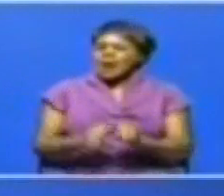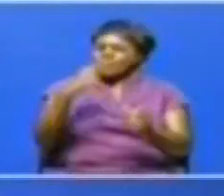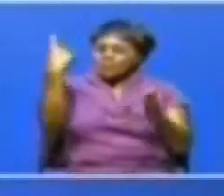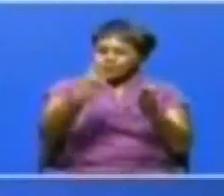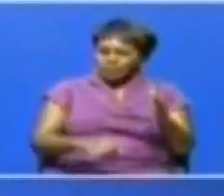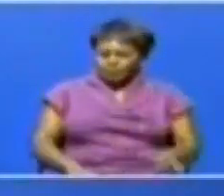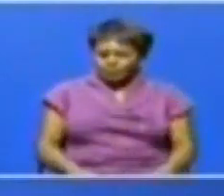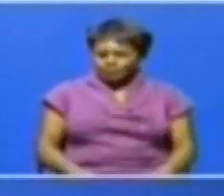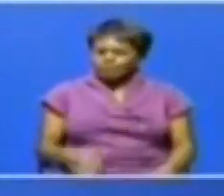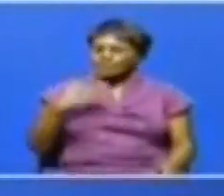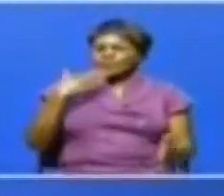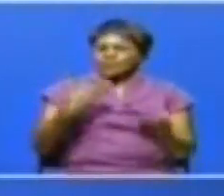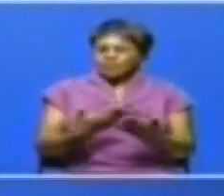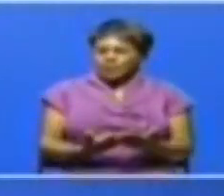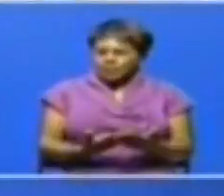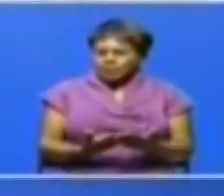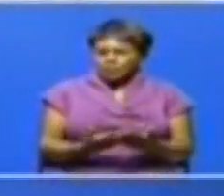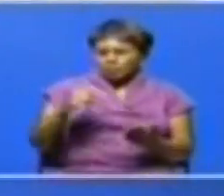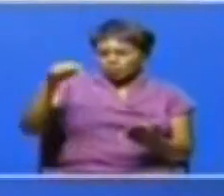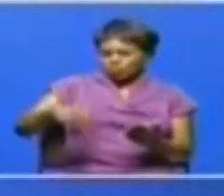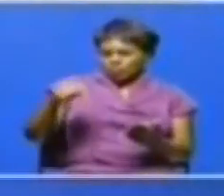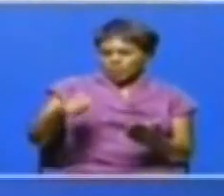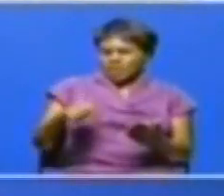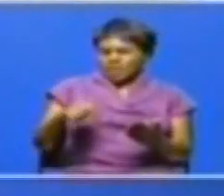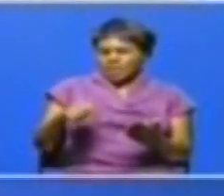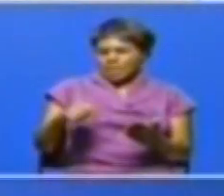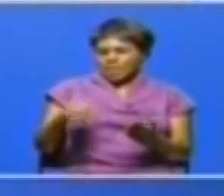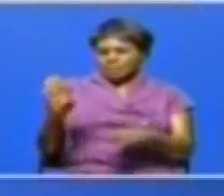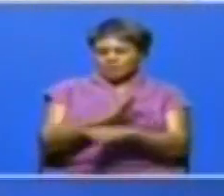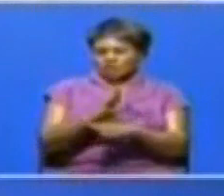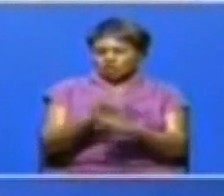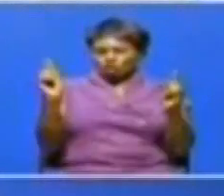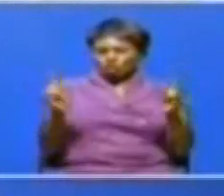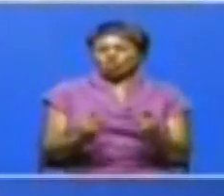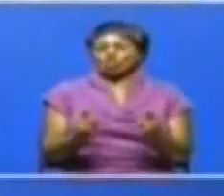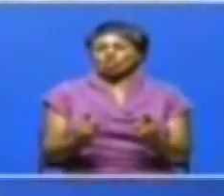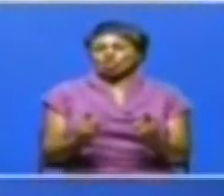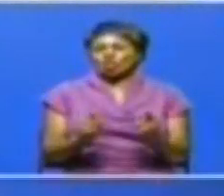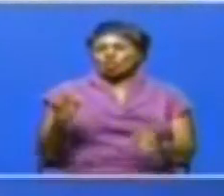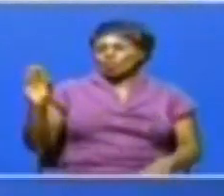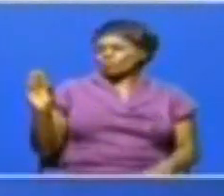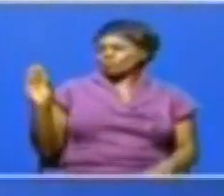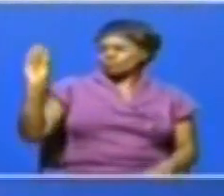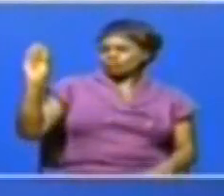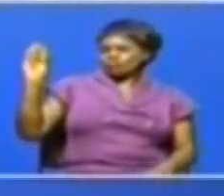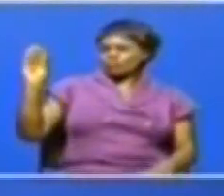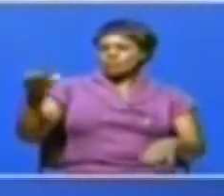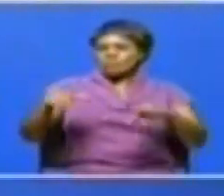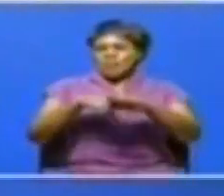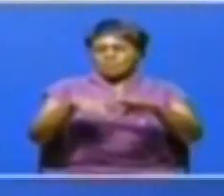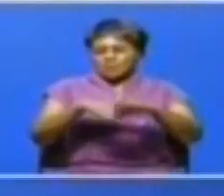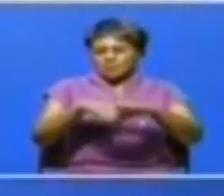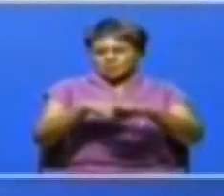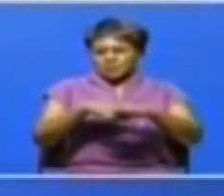amechaguliwa? Asante sana Zubeda. Shughuli ya leo ilikuwa fupi sana, ilikuwa kuapisha wabunge, that's MP